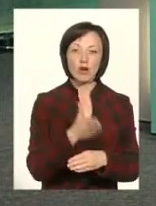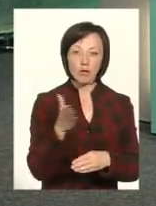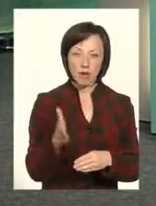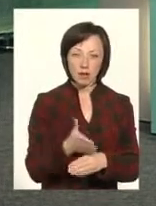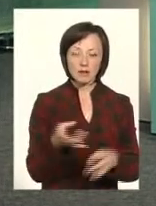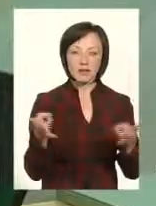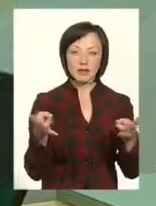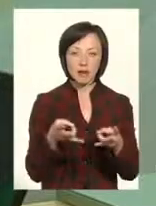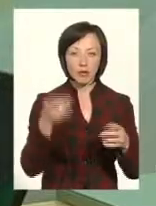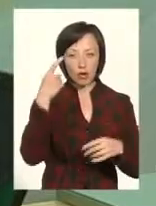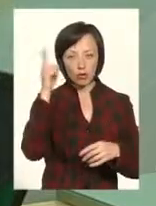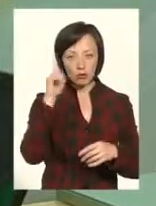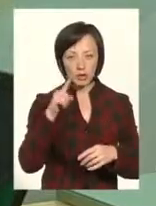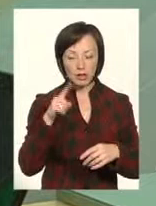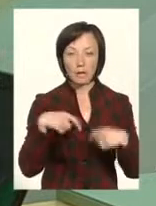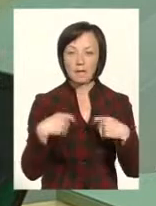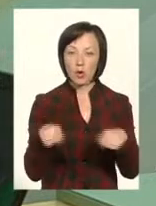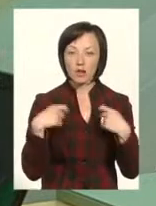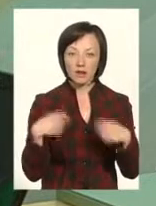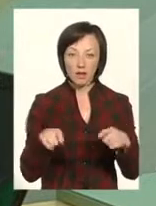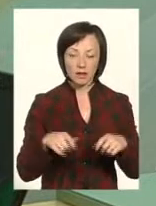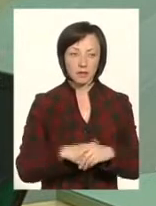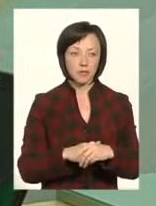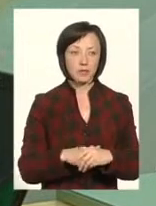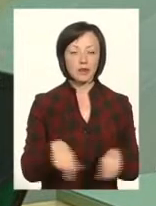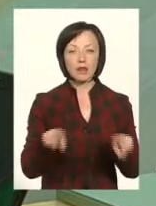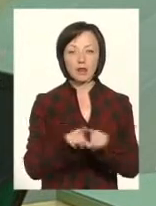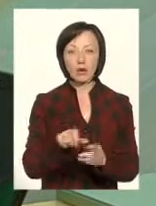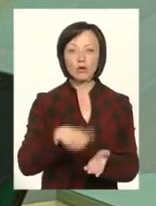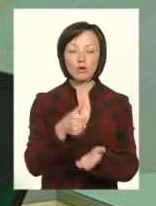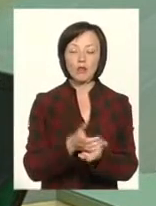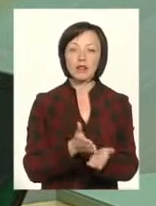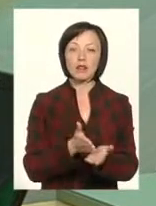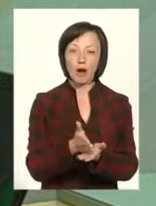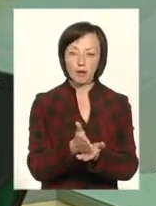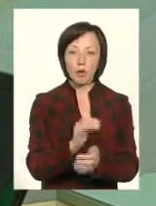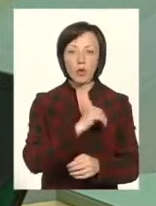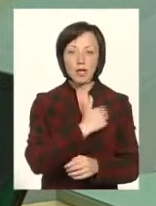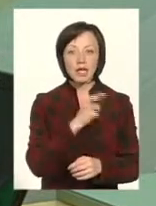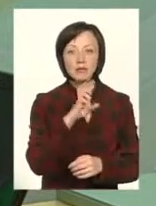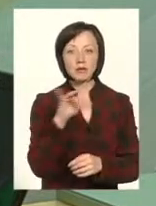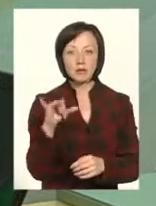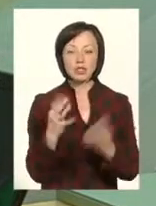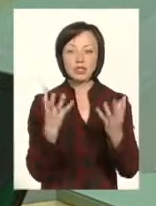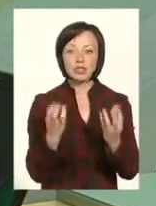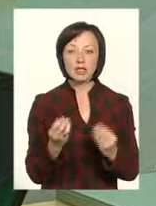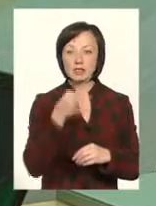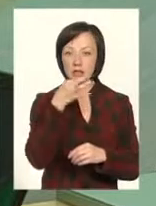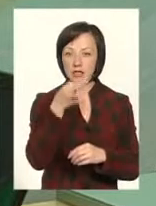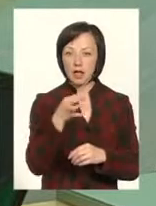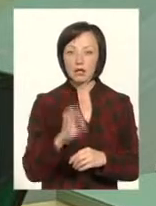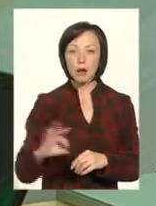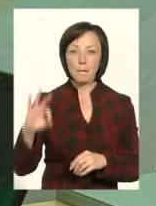виробляється, треба вміти і продавати. Оце такі основні напрямки. Хотілося б ще зауважити